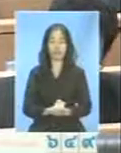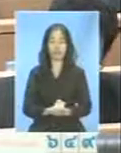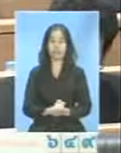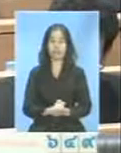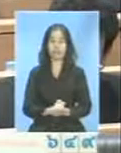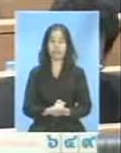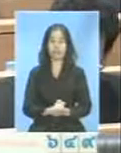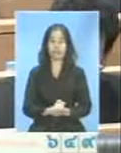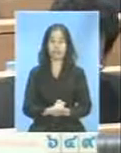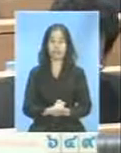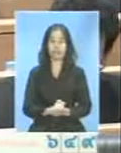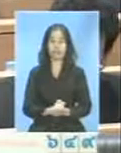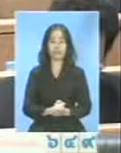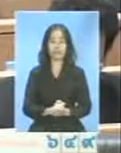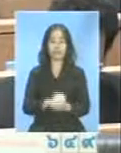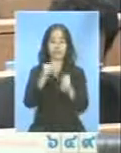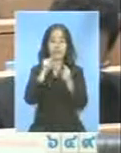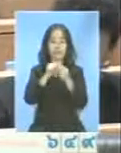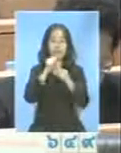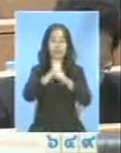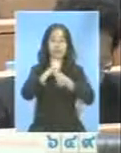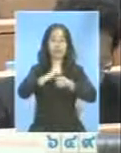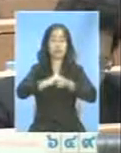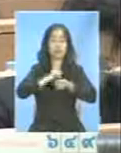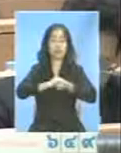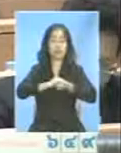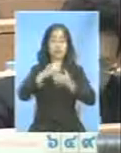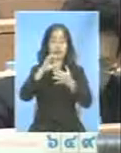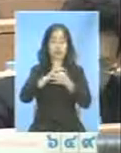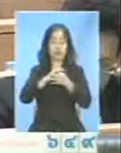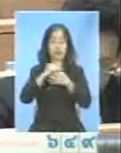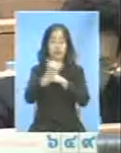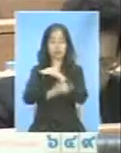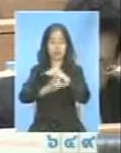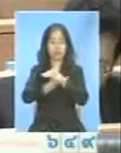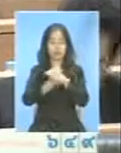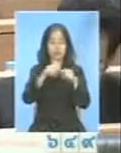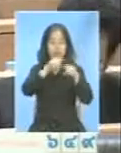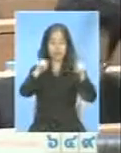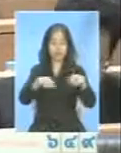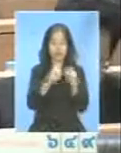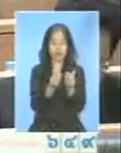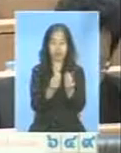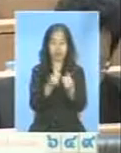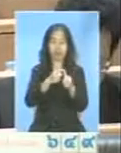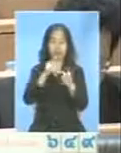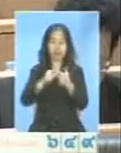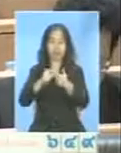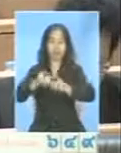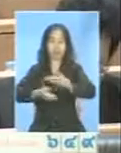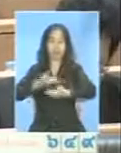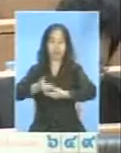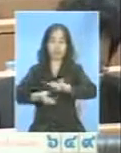แล้วก็เอาข่าวจากหนังสือพิมพ์มาอ่านประกอบการอภิปรายนะครับโดยตั้งข้อสังเกตว่าประเ